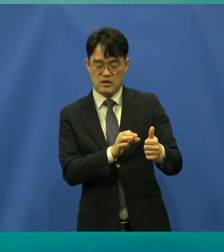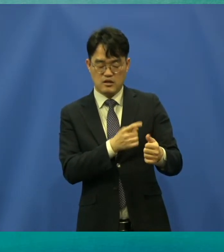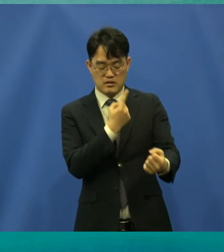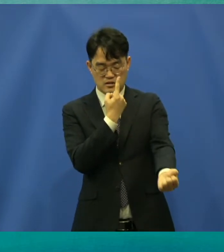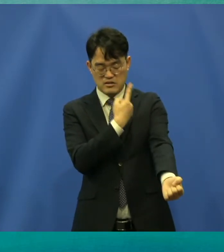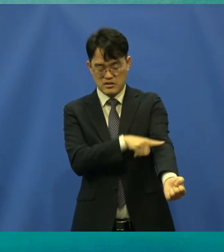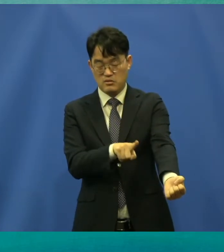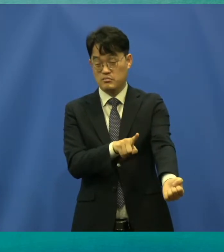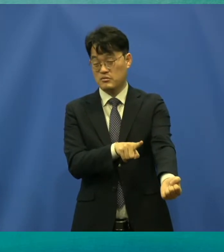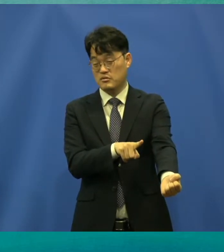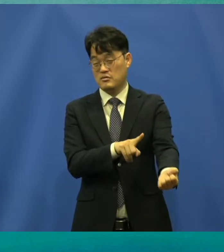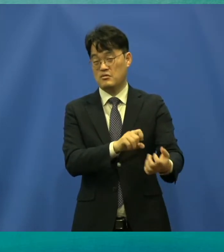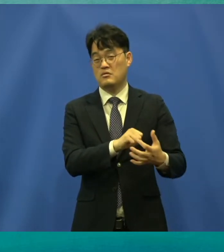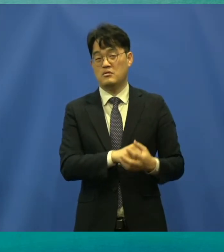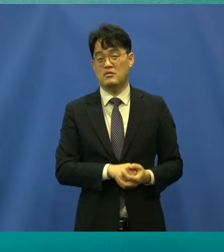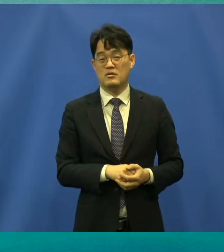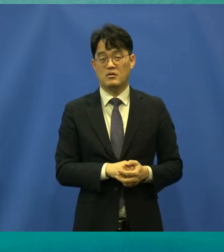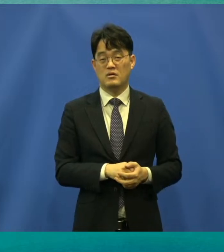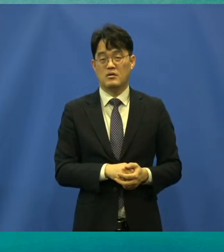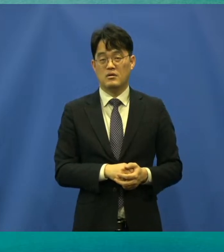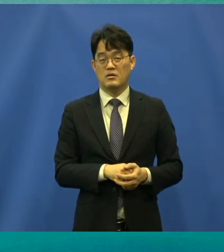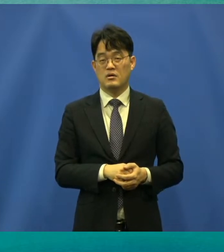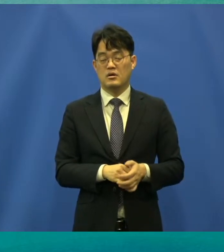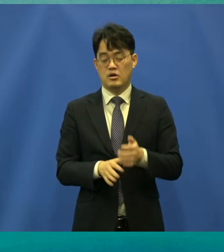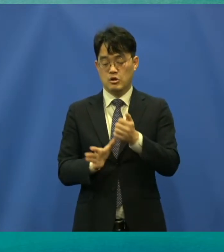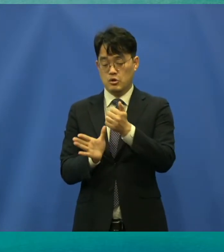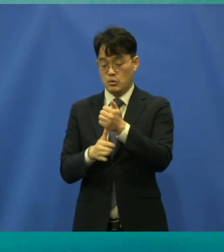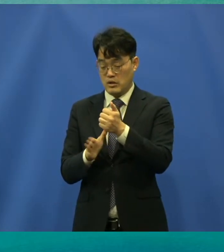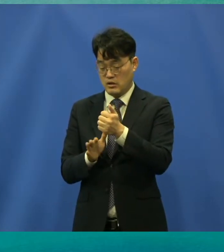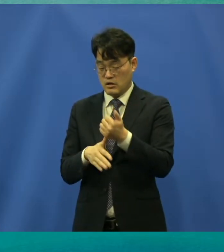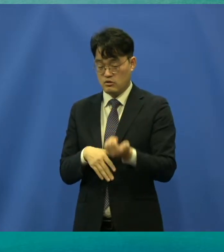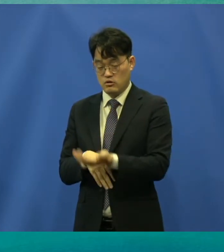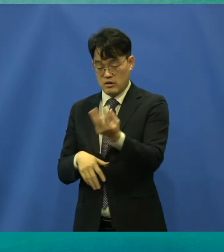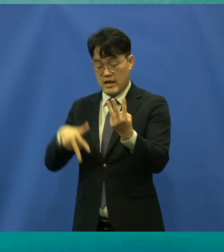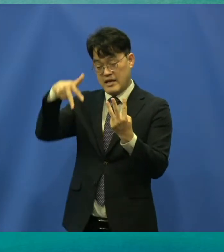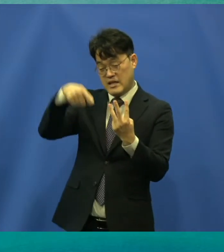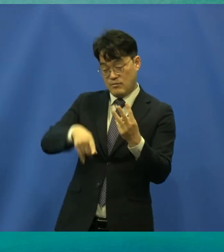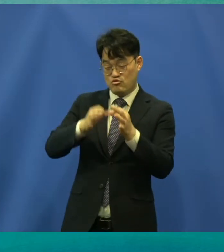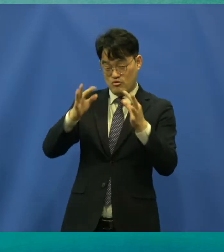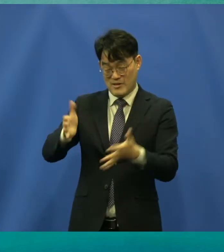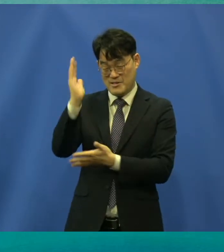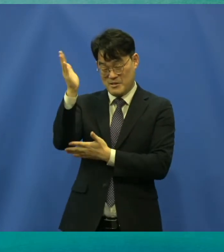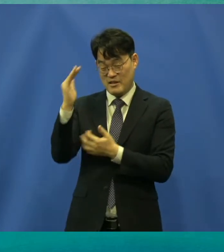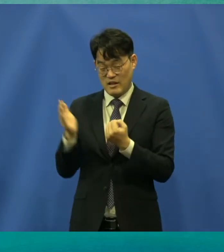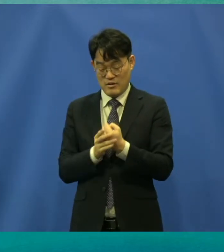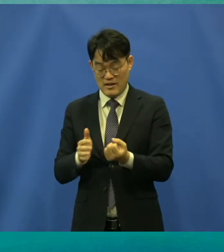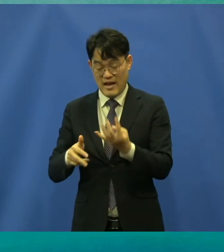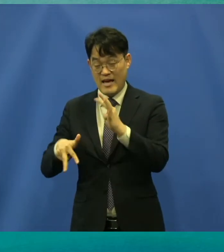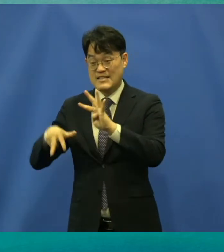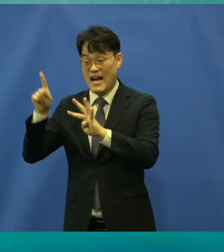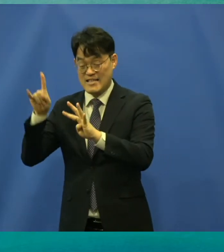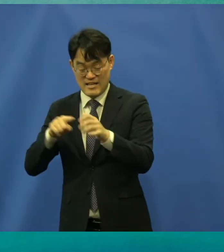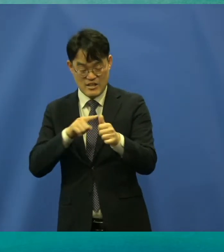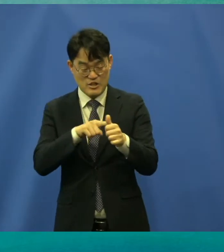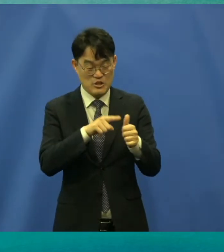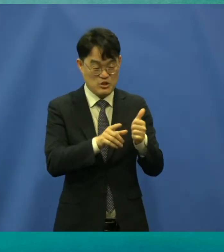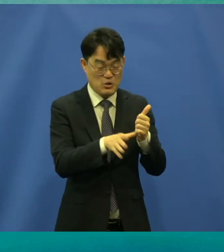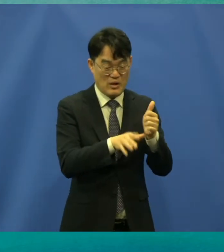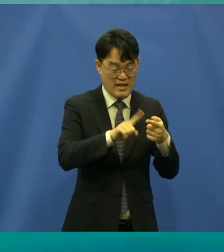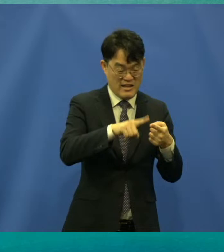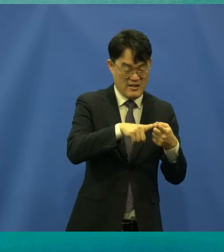때문에 제가 어떻게 하든지 이 요나서를 가지고 3주 동안 여러분들과 만나야 되기 때문에 아껴가면서 지금 얘기를 하고 있는 거예요.